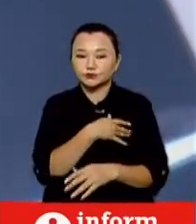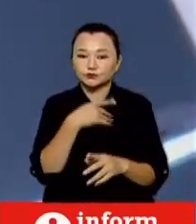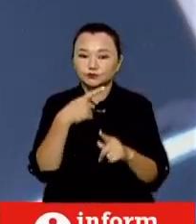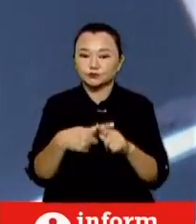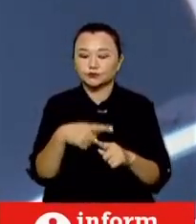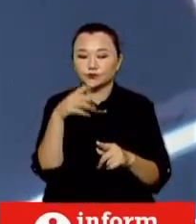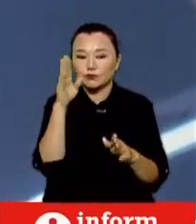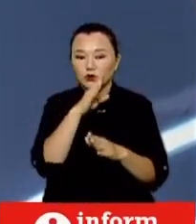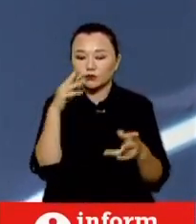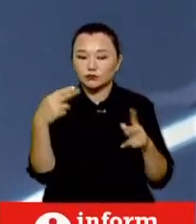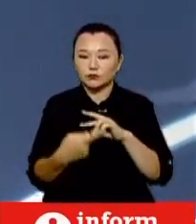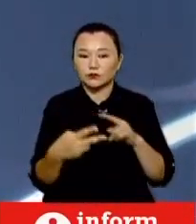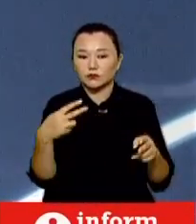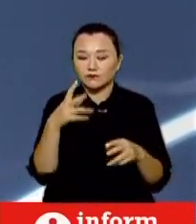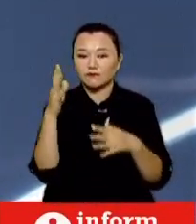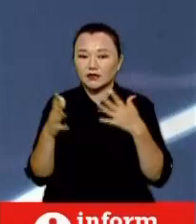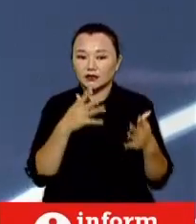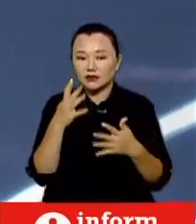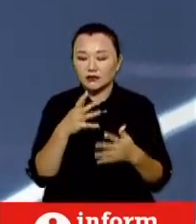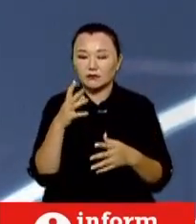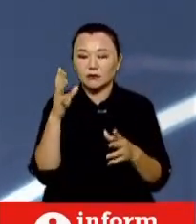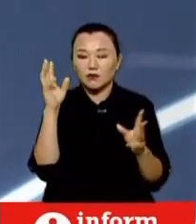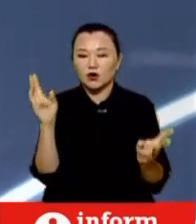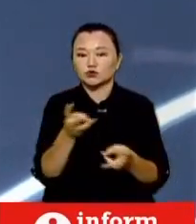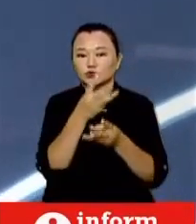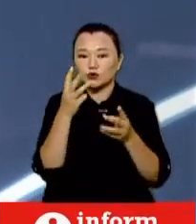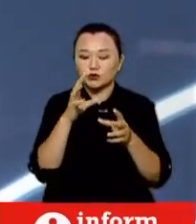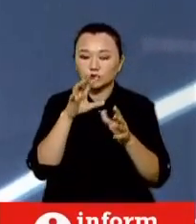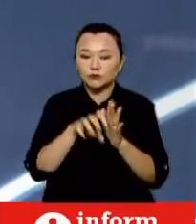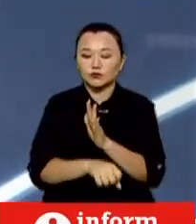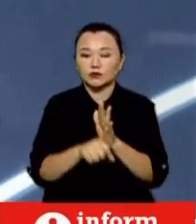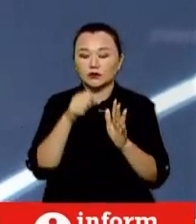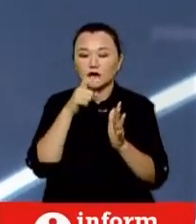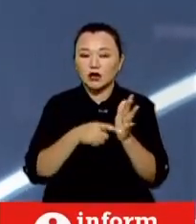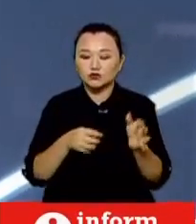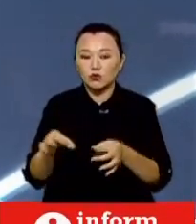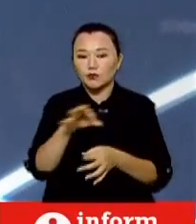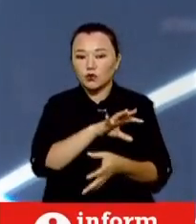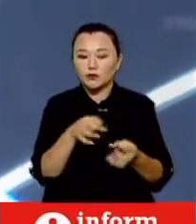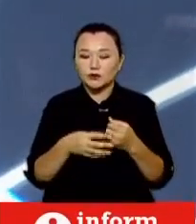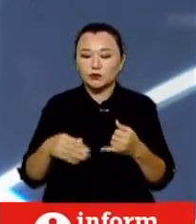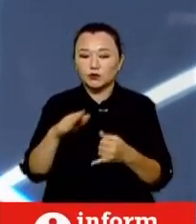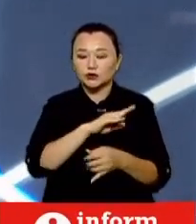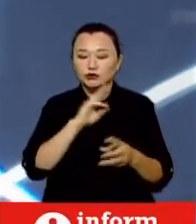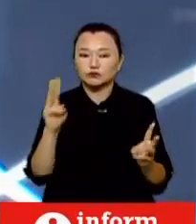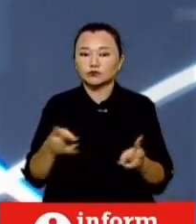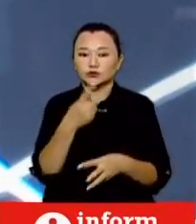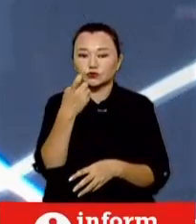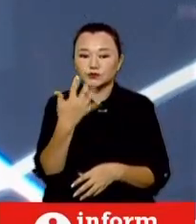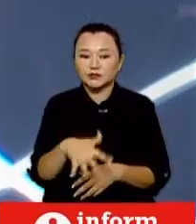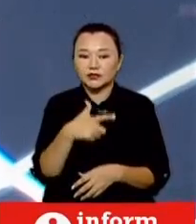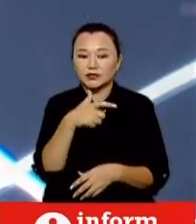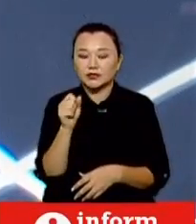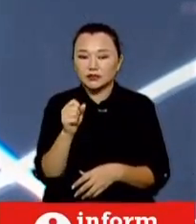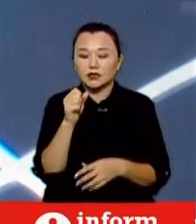с переменчивым ветром тушат природный пожар в Карагандинской области. Общая площадь возгорания достигла 150